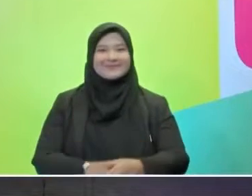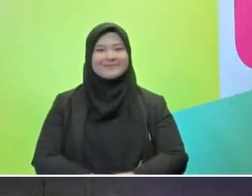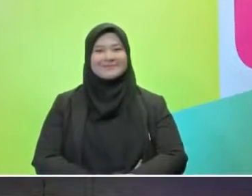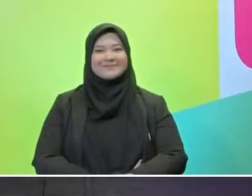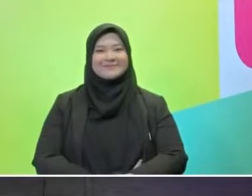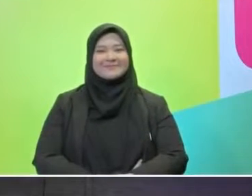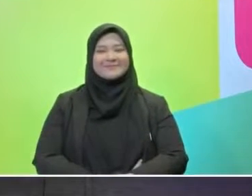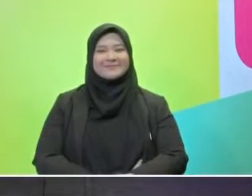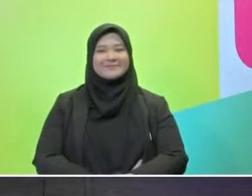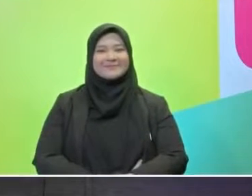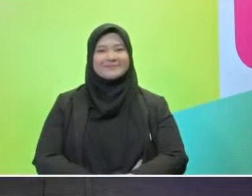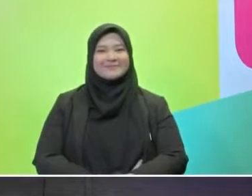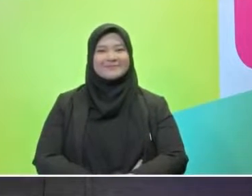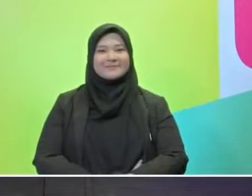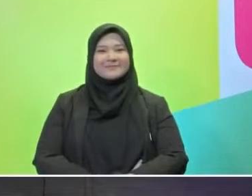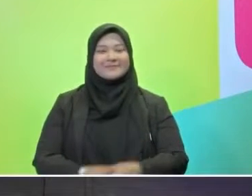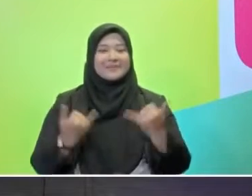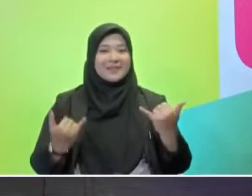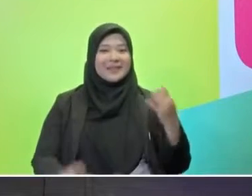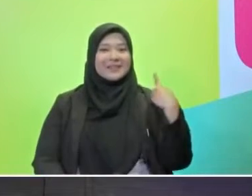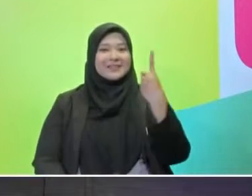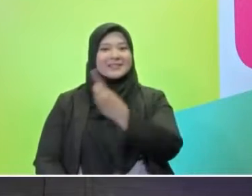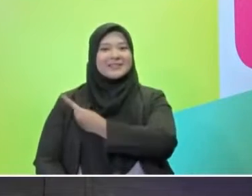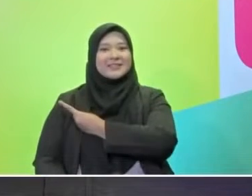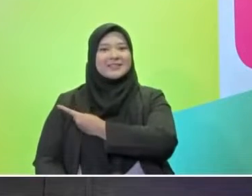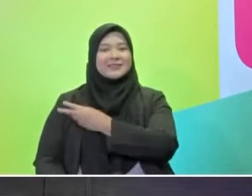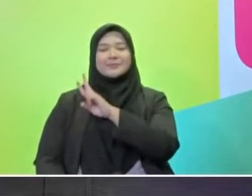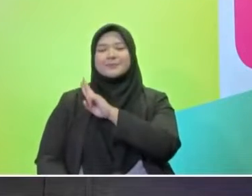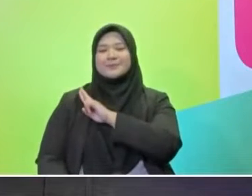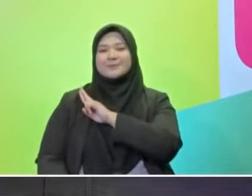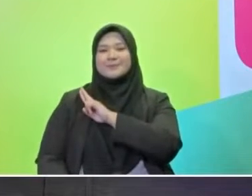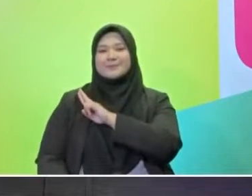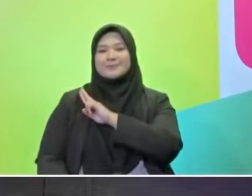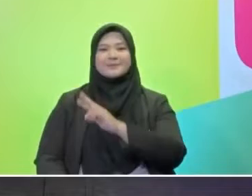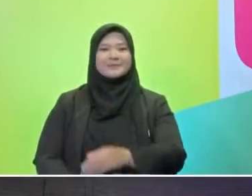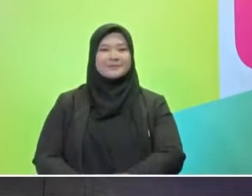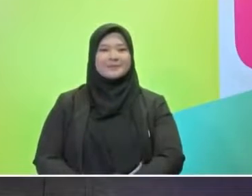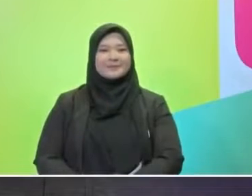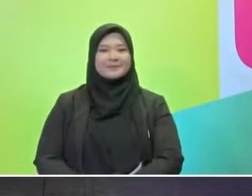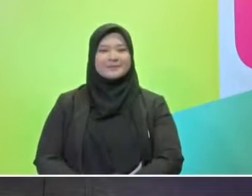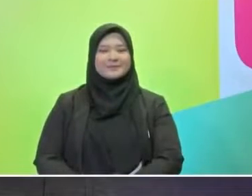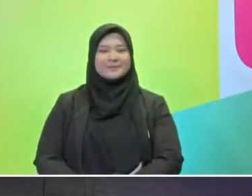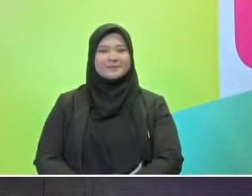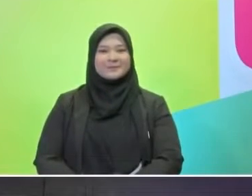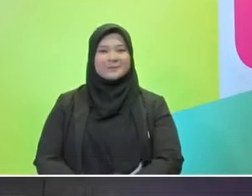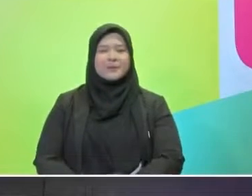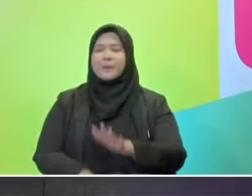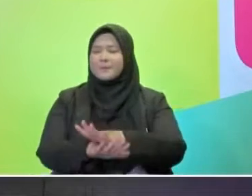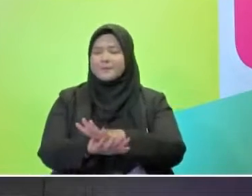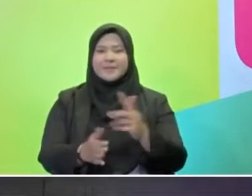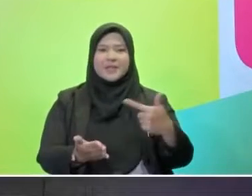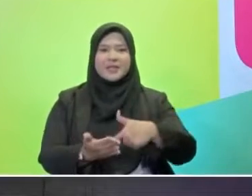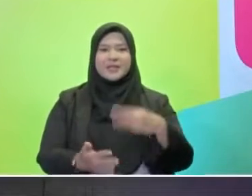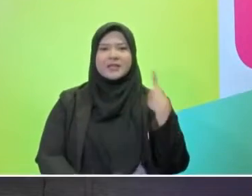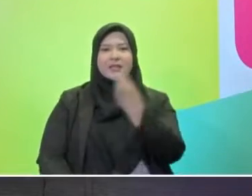sangat. Baiklah, murid-murid, kita nak rehat seketika. Jangan ke mana-mana. Selepas ini, kita banyak lagi nak belajar berkenaan dengan perayaan utama